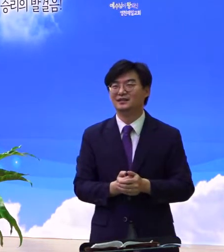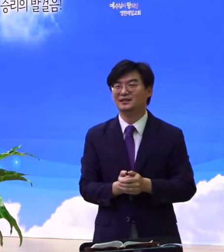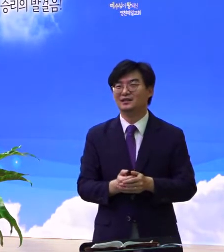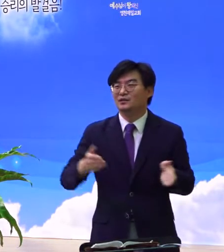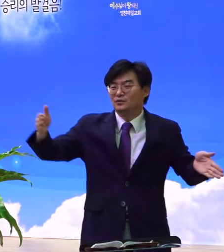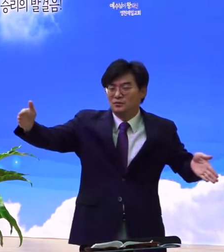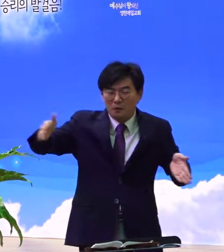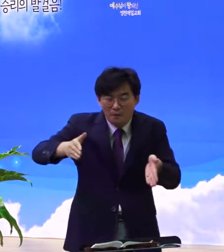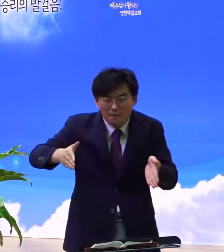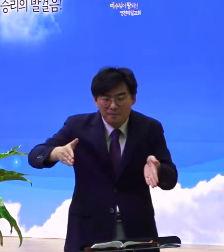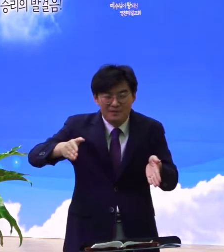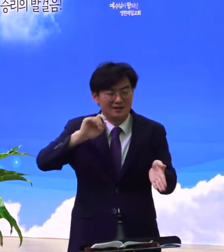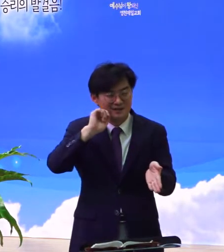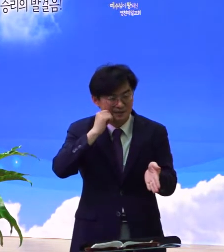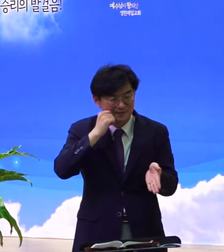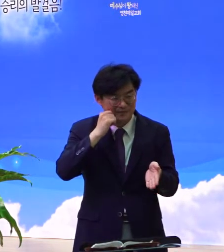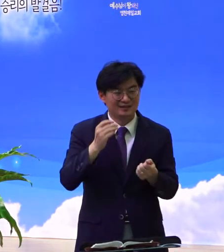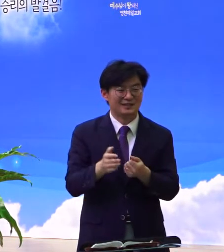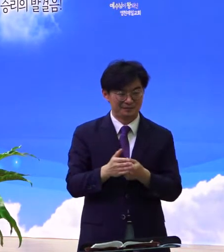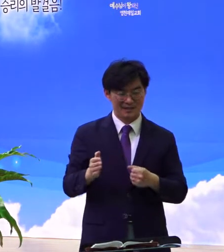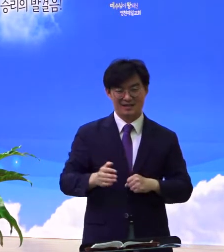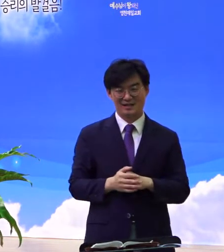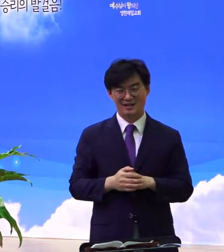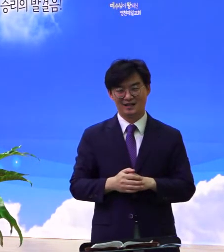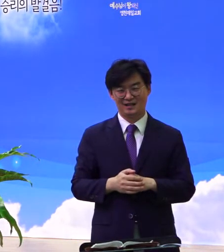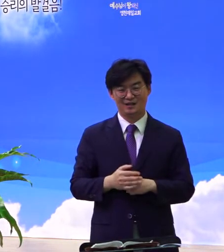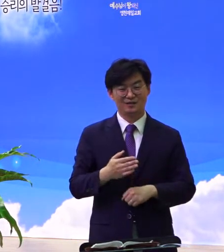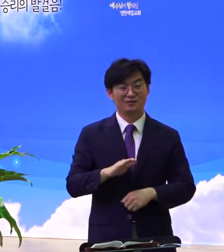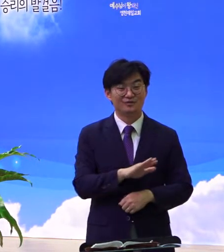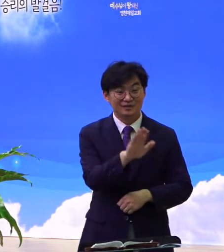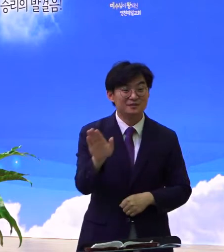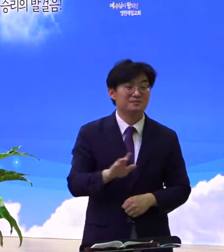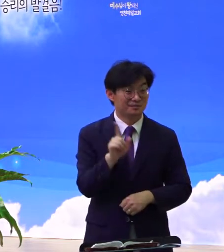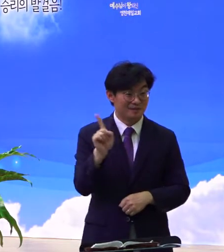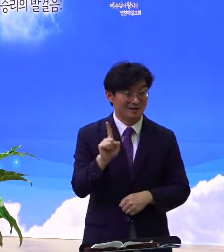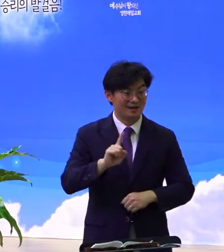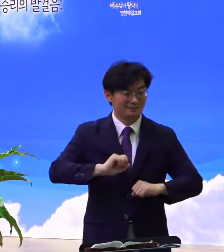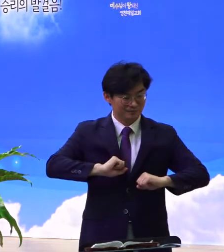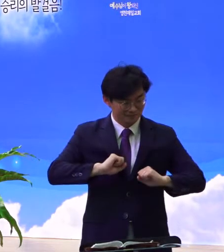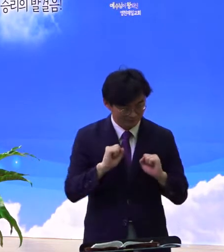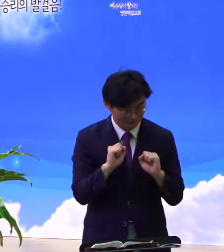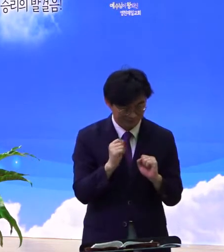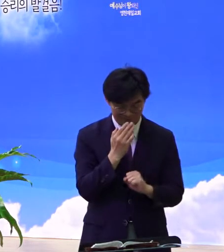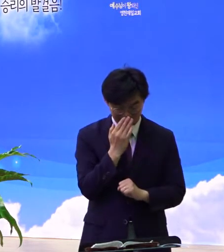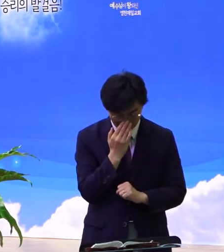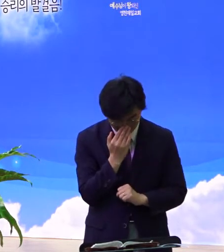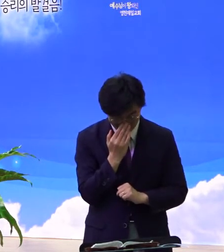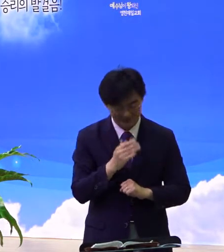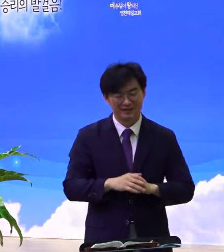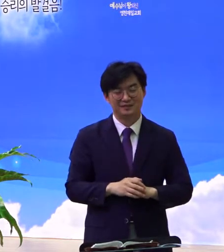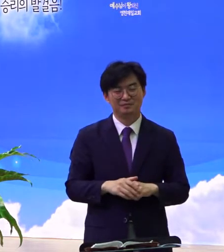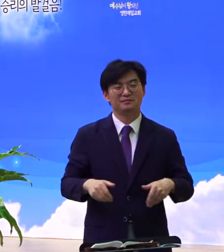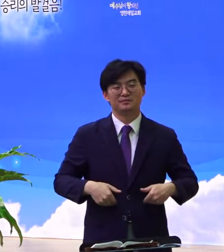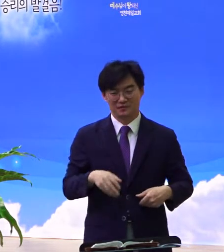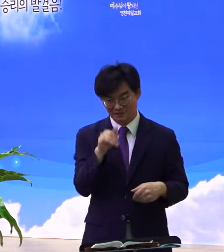좁힐 수 없기 때문에 우리는 신앙생활 하면서도 때로는 답답함을